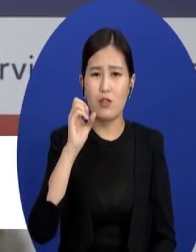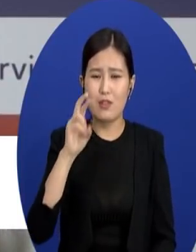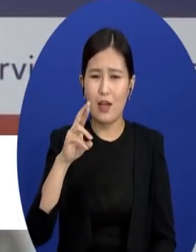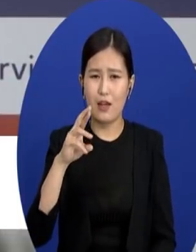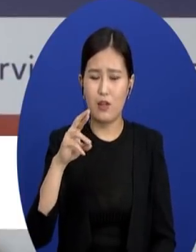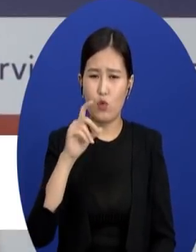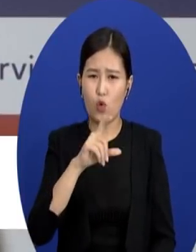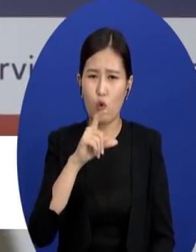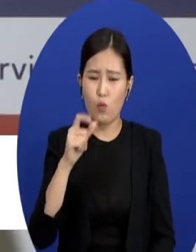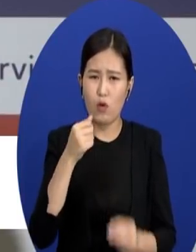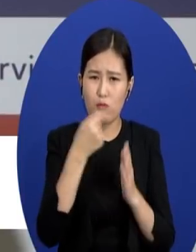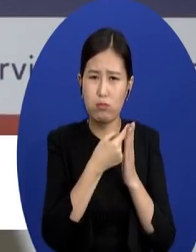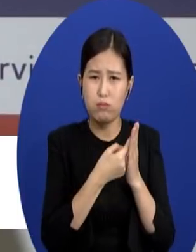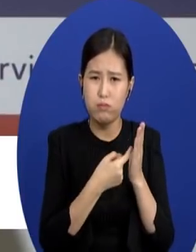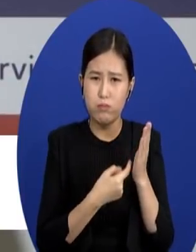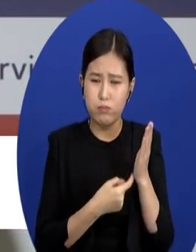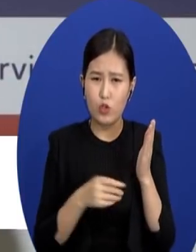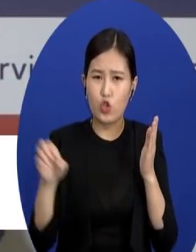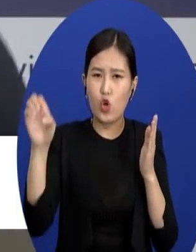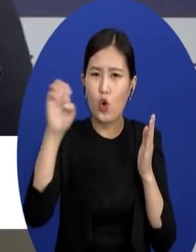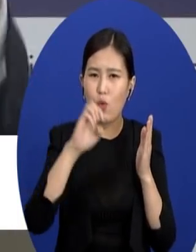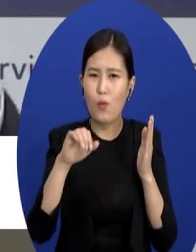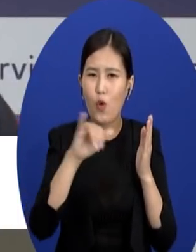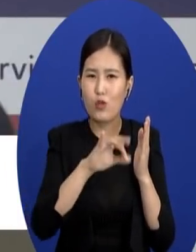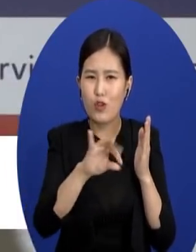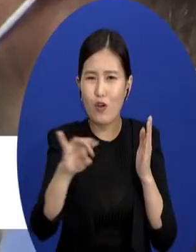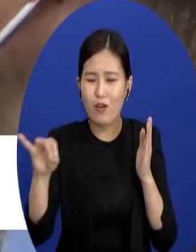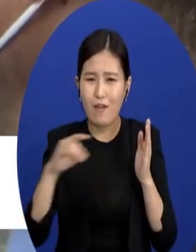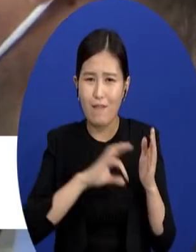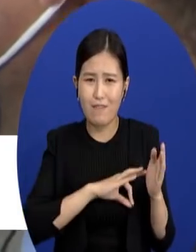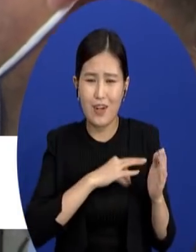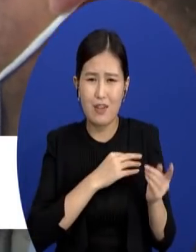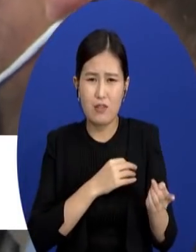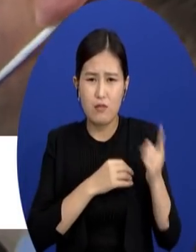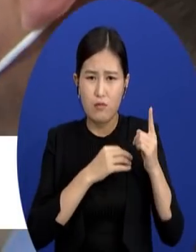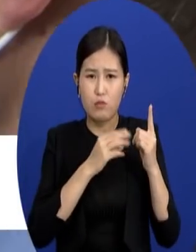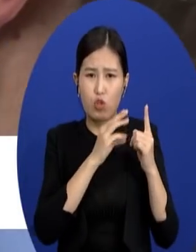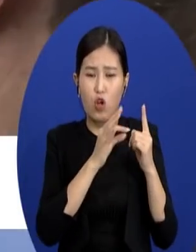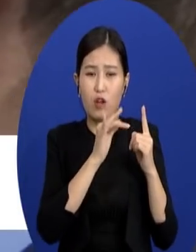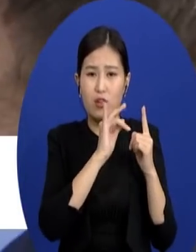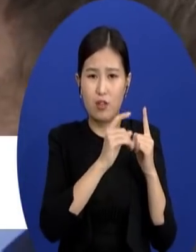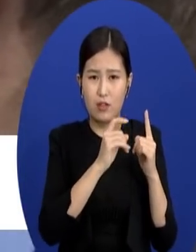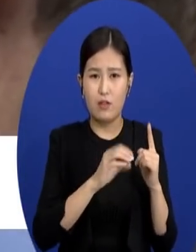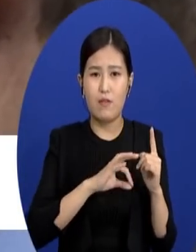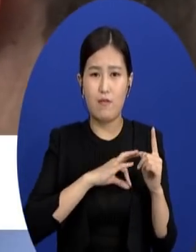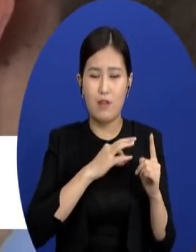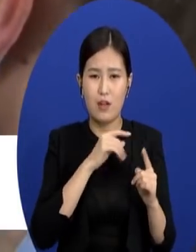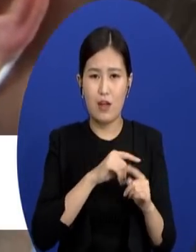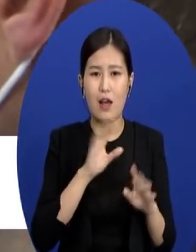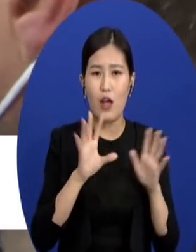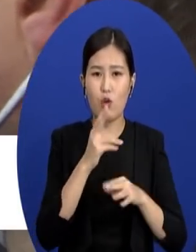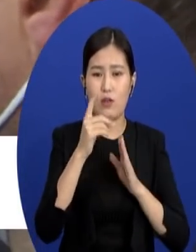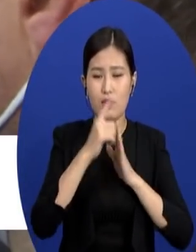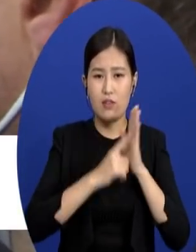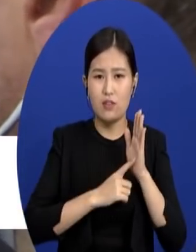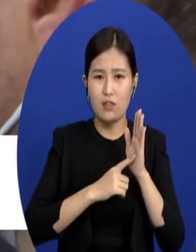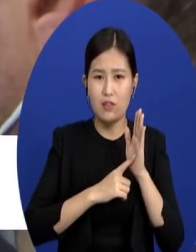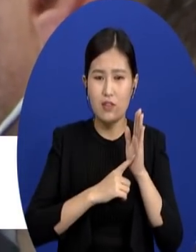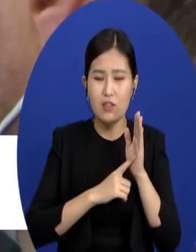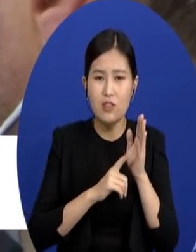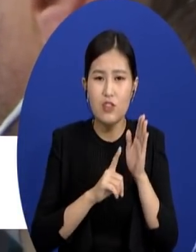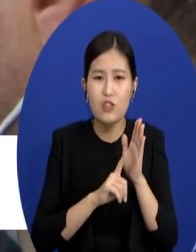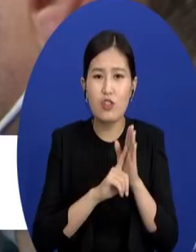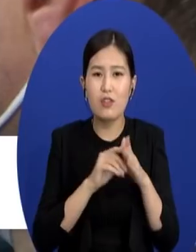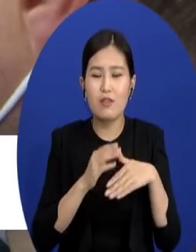нь Европ төвдөө хамгийн өндөр үзүүлэлтэнд тооцогдож байна. Мөн Франц улсад 12 дугаар сарын эхээр явуулсан